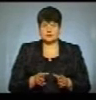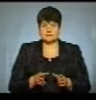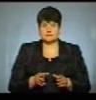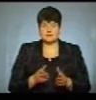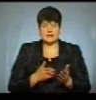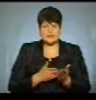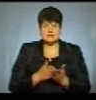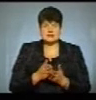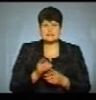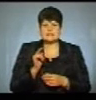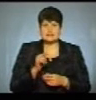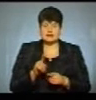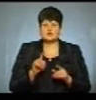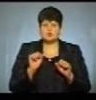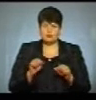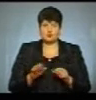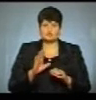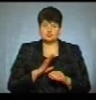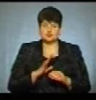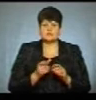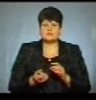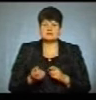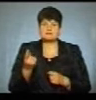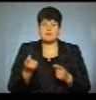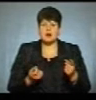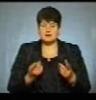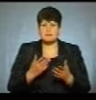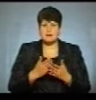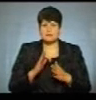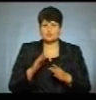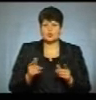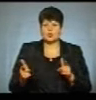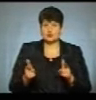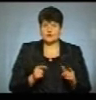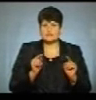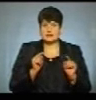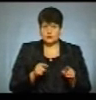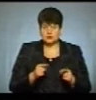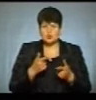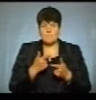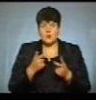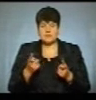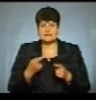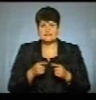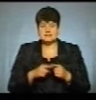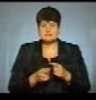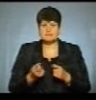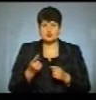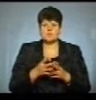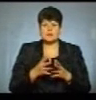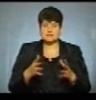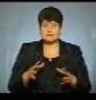ми націлені на те, що може бути спалахи, але ми маємо бути готові для того, щоб попередити ці спалахи, щоб максимально